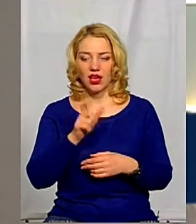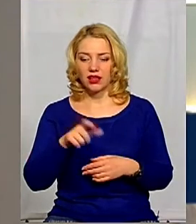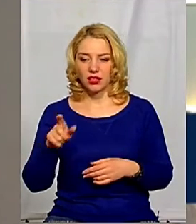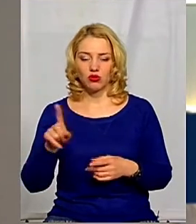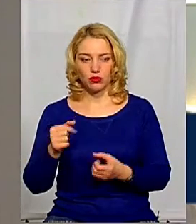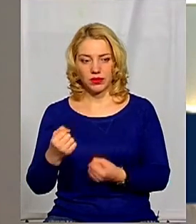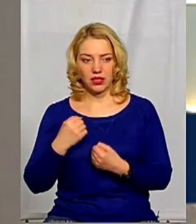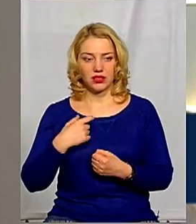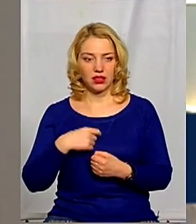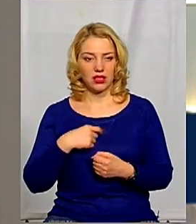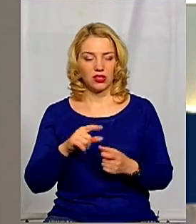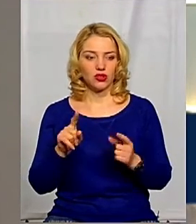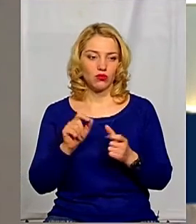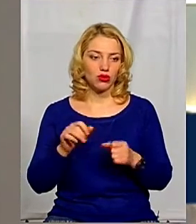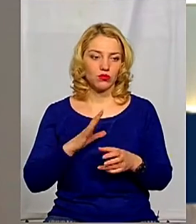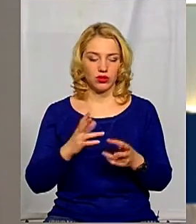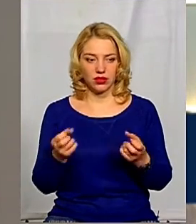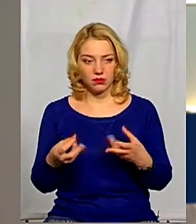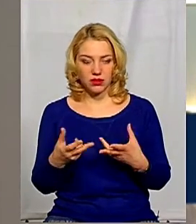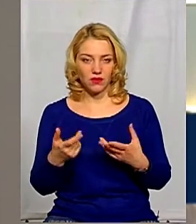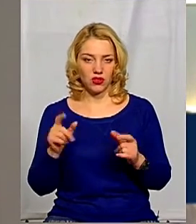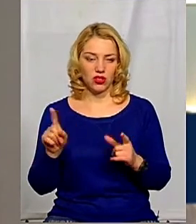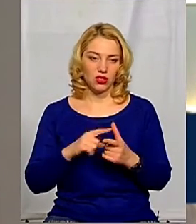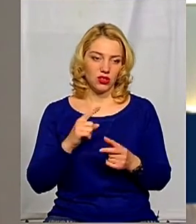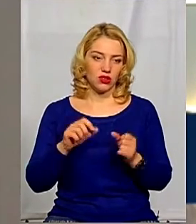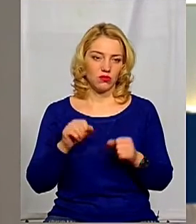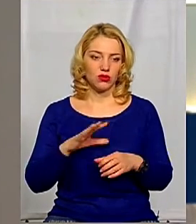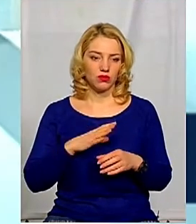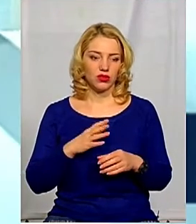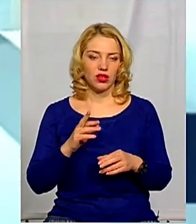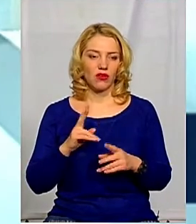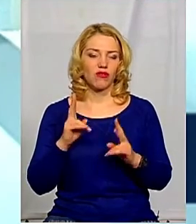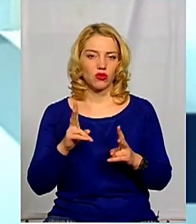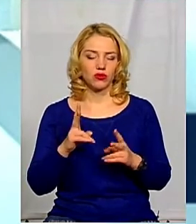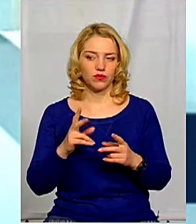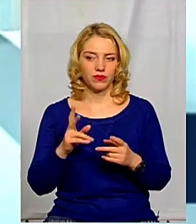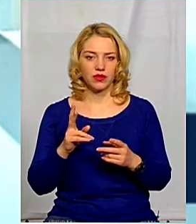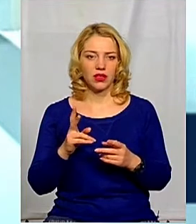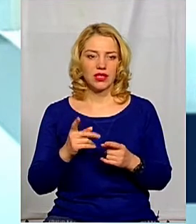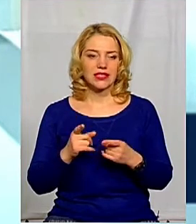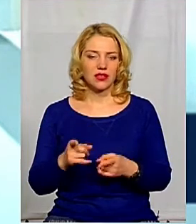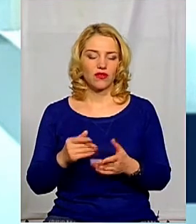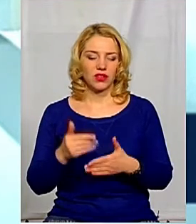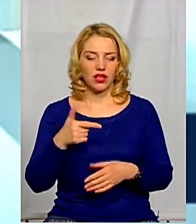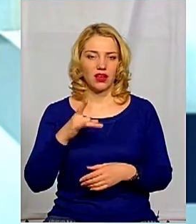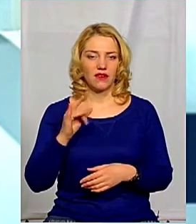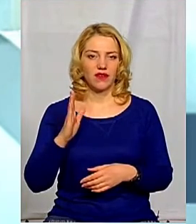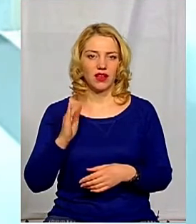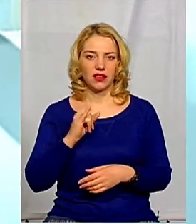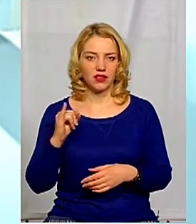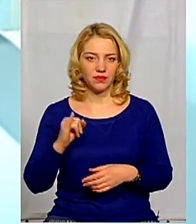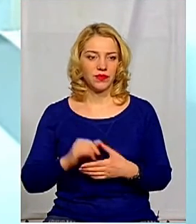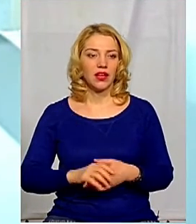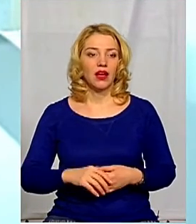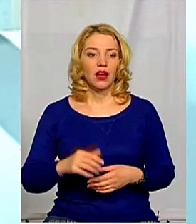захиститися? Чи можуть вони бути якісь специфічні, чи вони такі, як для того, оці застороги від ГРВІ? Взагалі, я хочу звернутися до